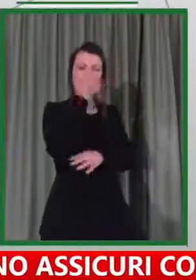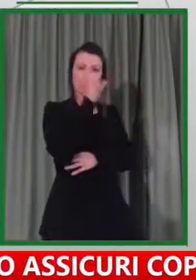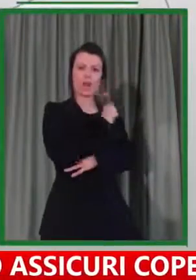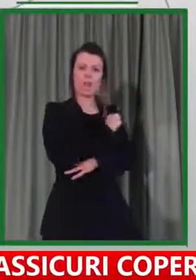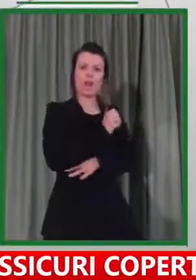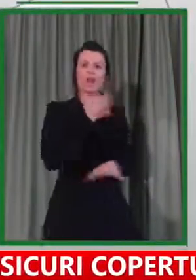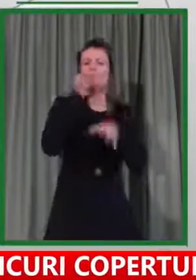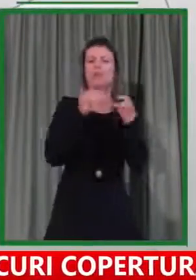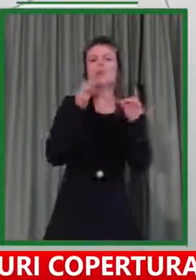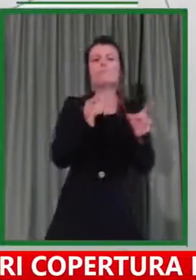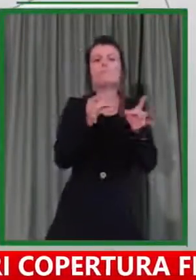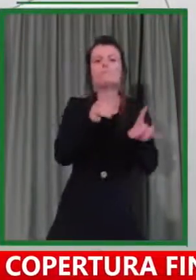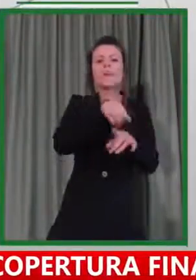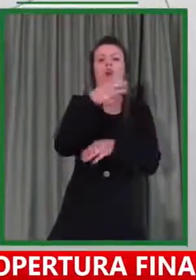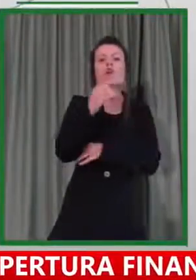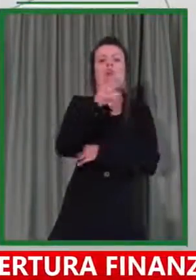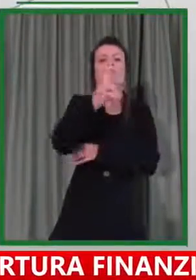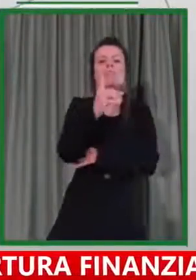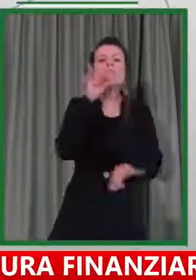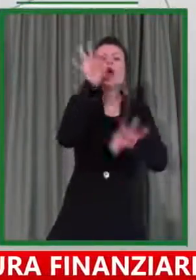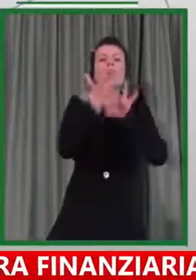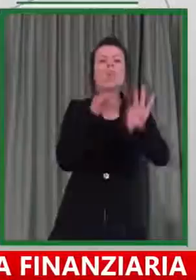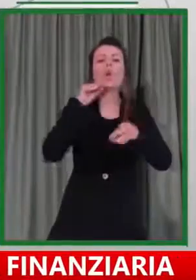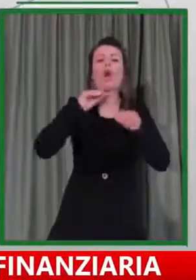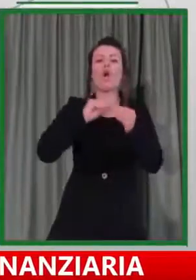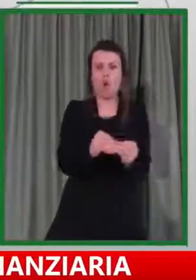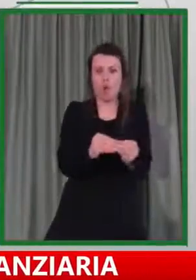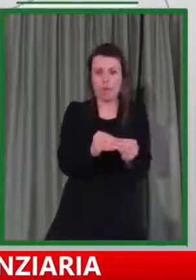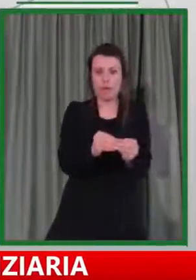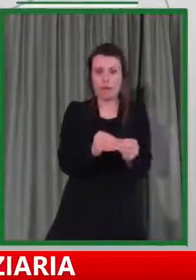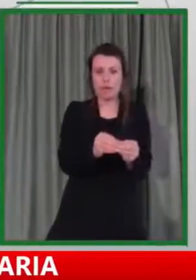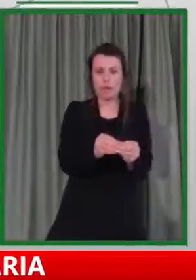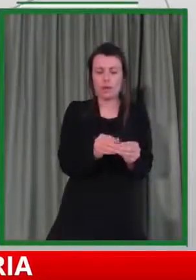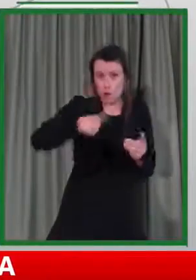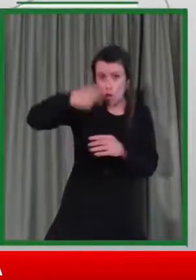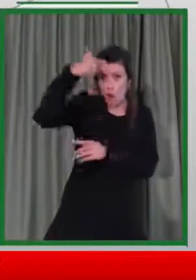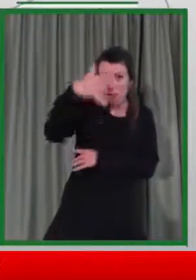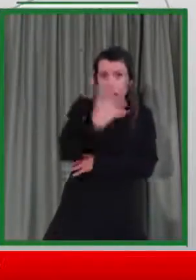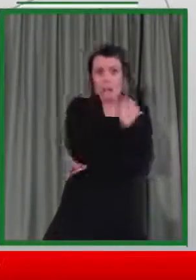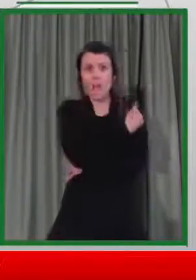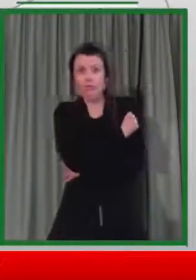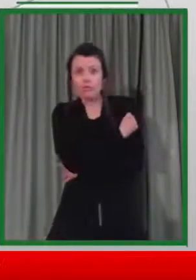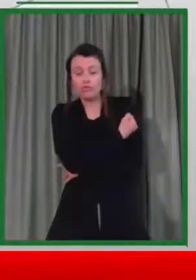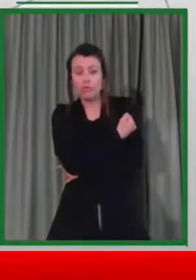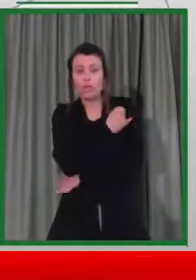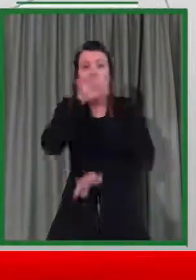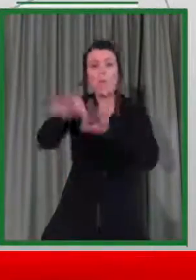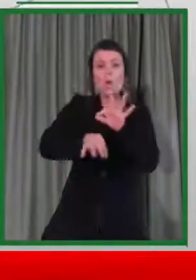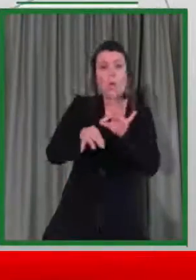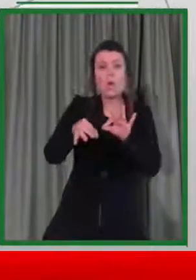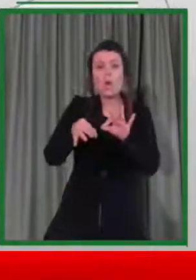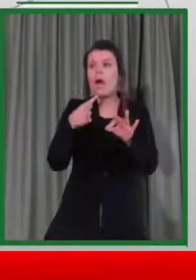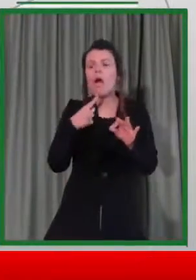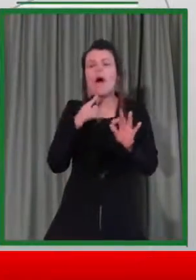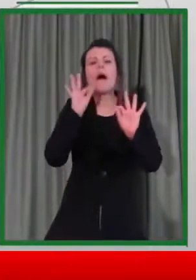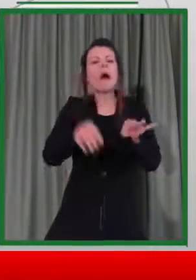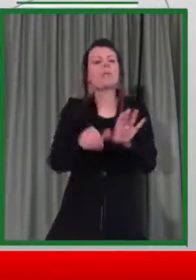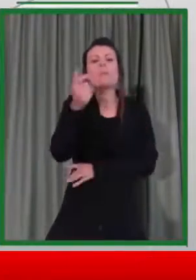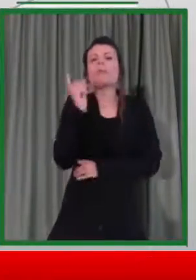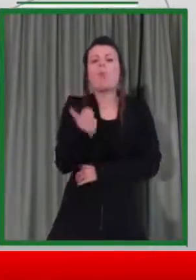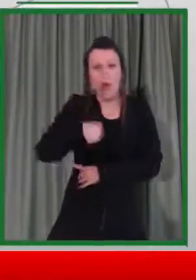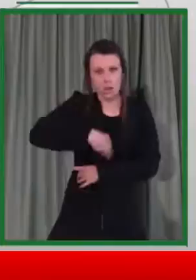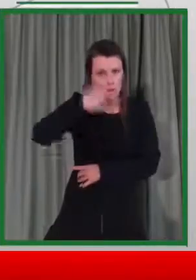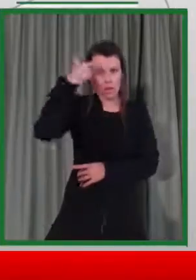Covid. Non sappiamo se arriverà prima il vaccino o prima la cura. Sappiamo che è un virus estremamente